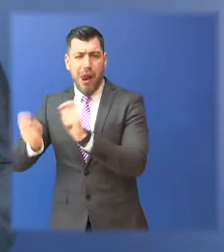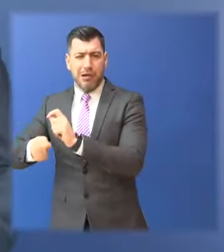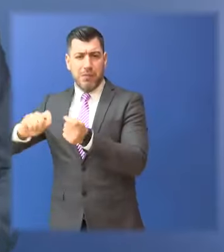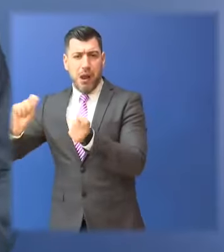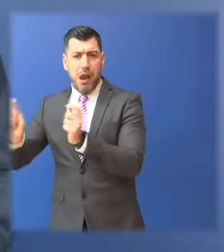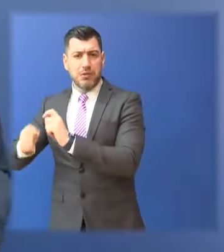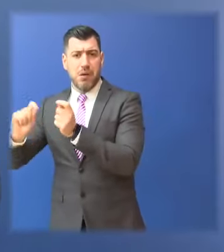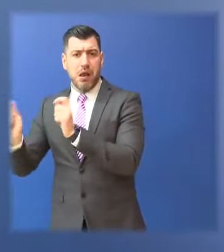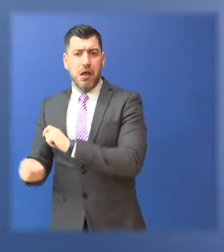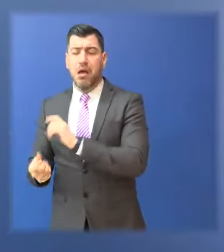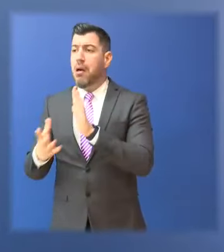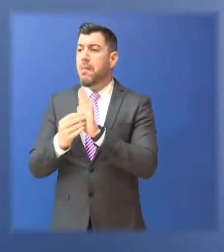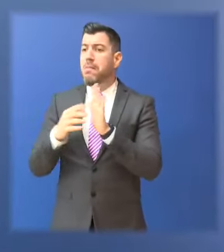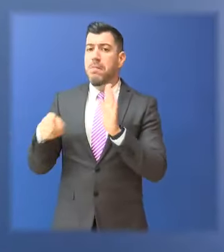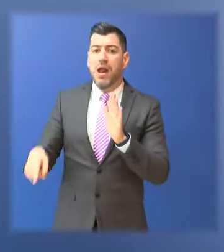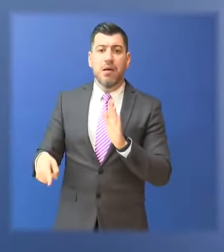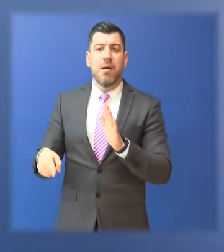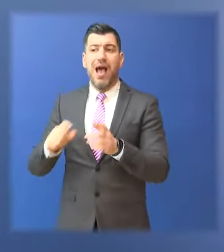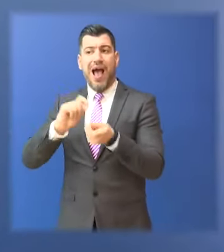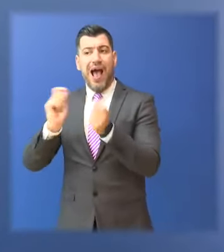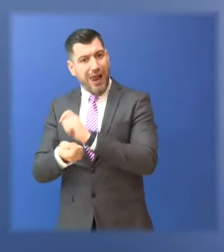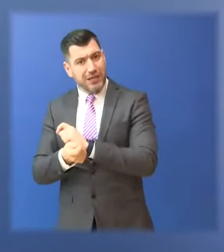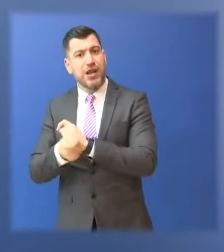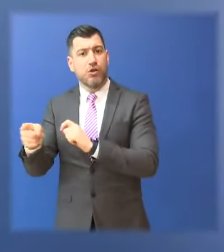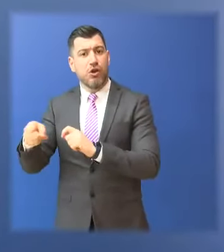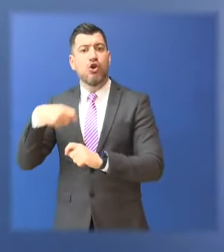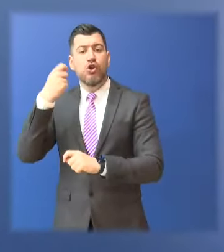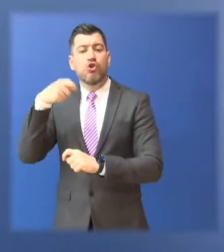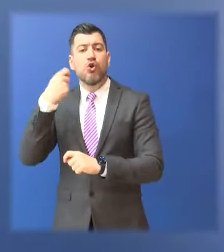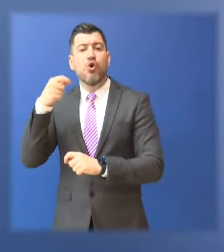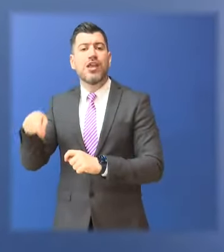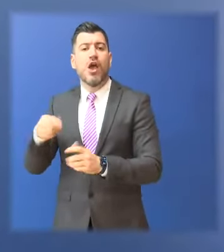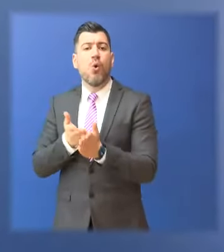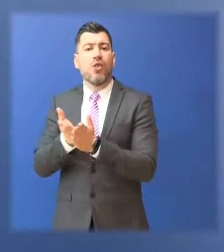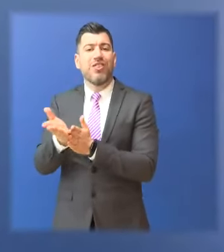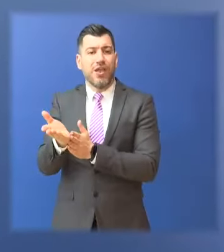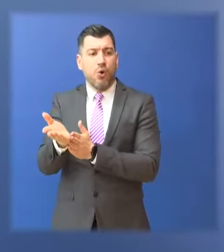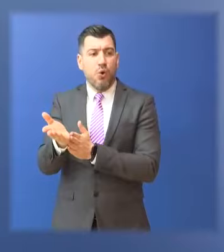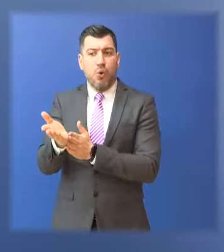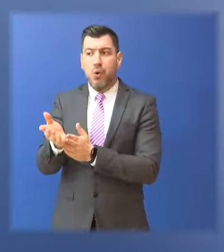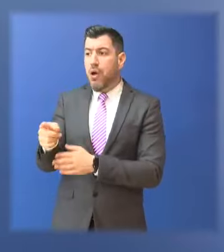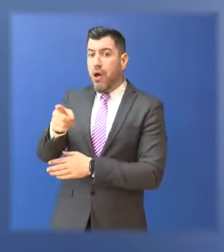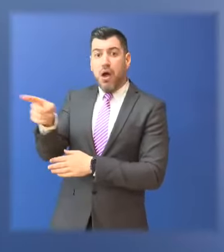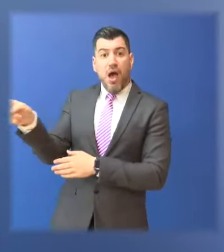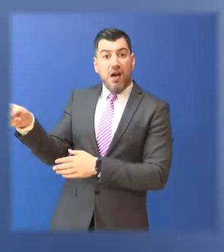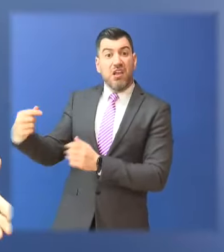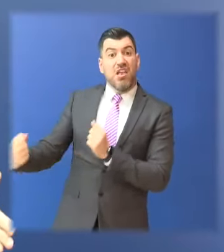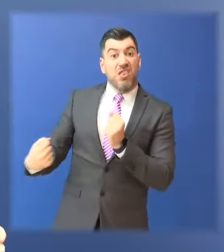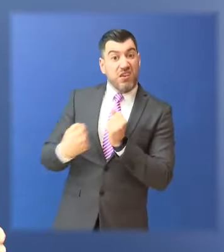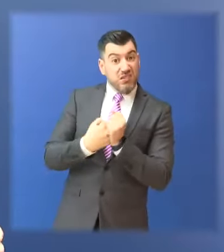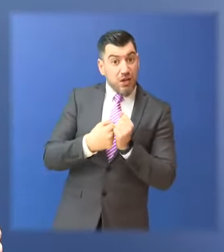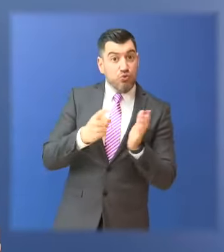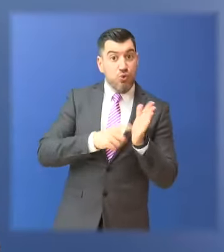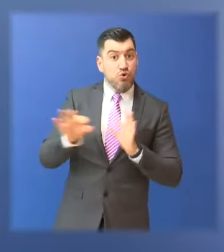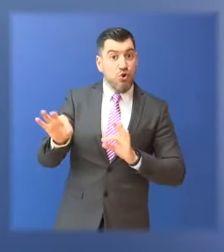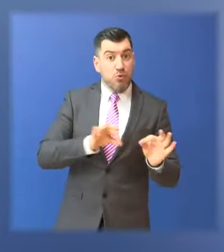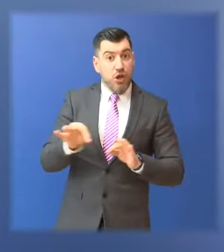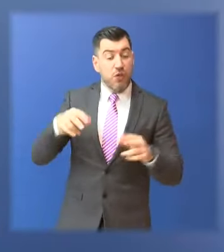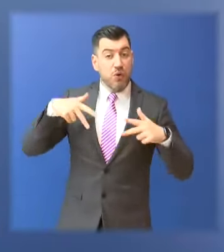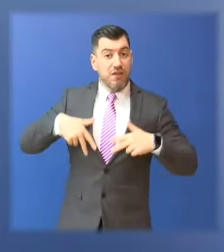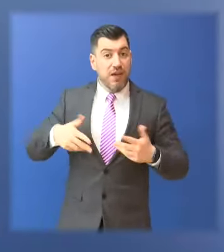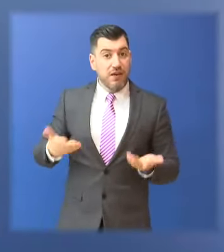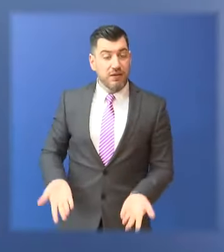όπως είναι οι παρεμβάσεις στο οικογενειακό δίκαιο, να μην έχουν την αυτονόητη στήριξη σε αυτή την νομοθετική πρωτοβουλία της κυβέρνησης.